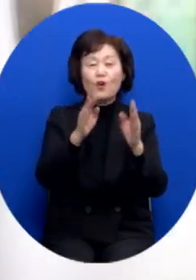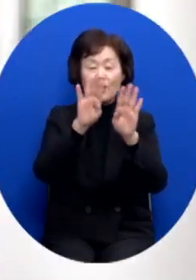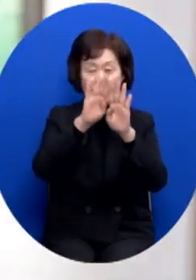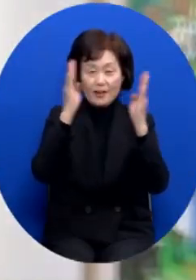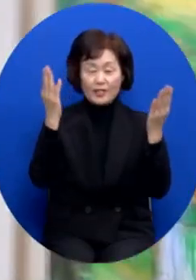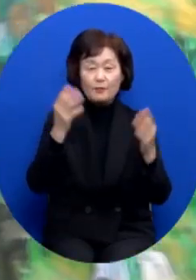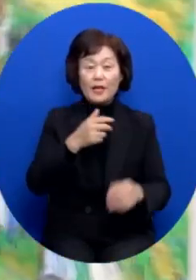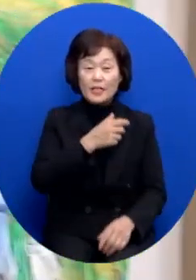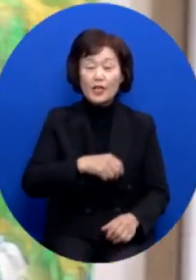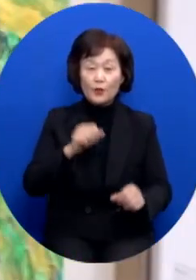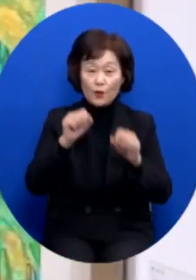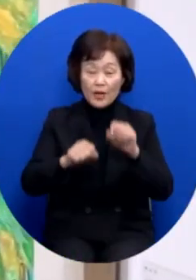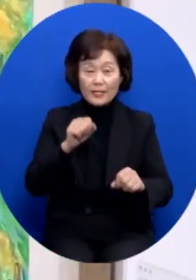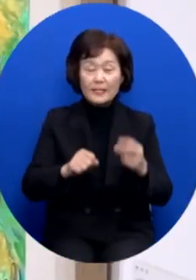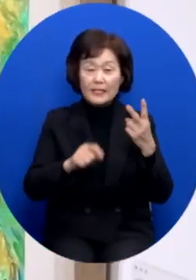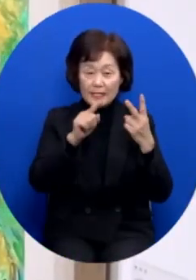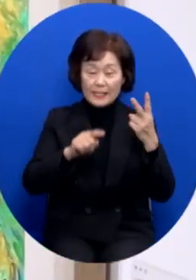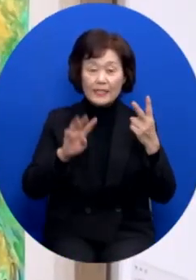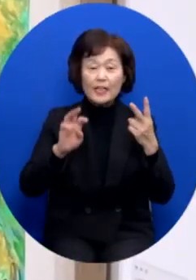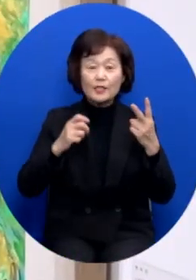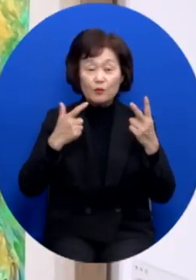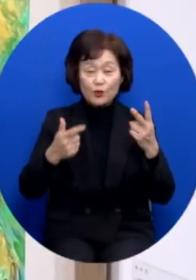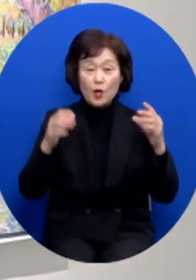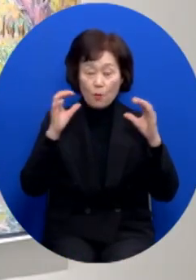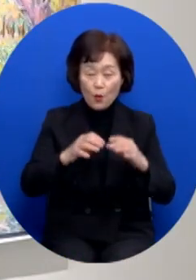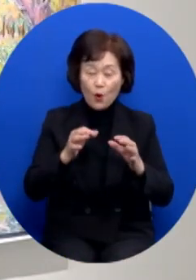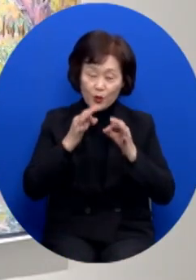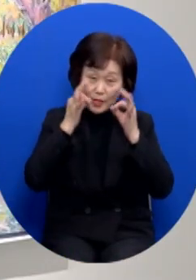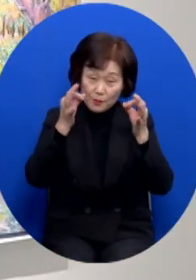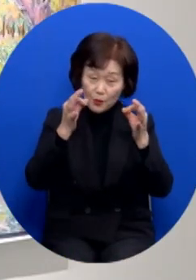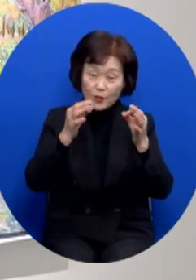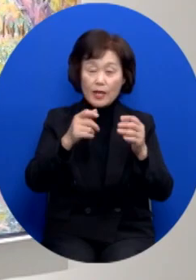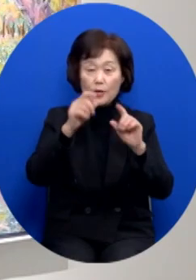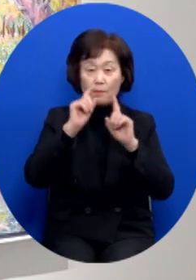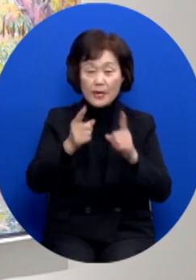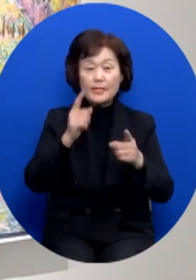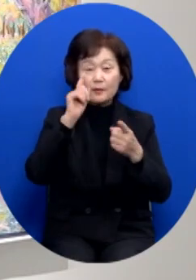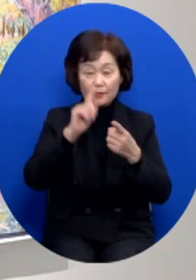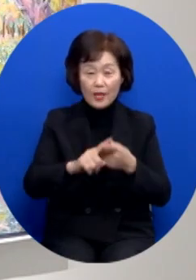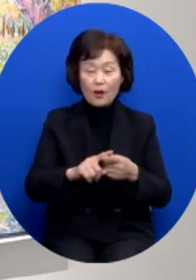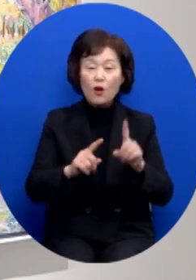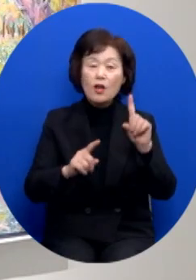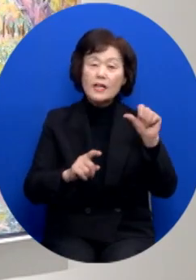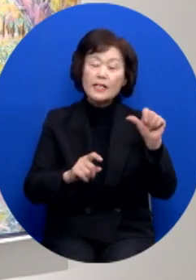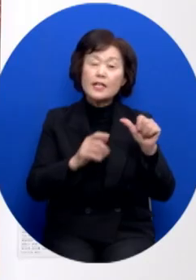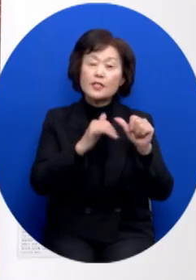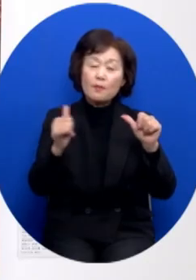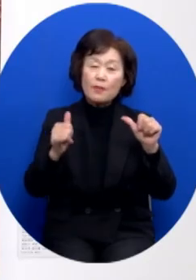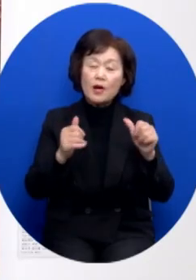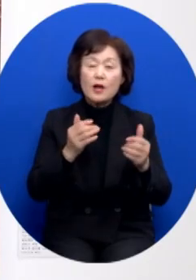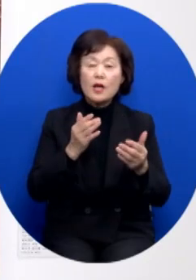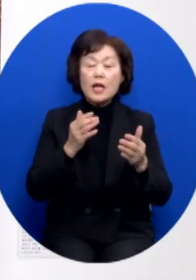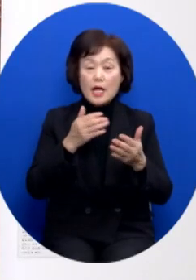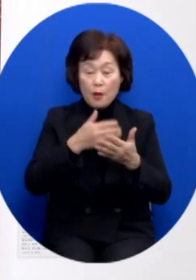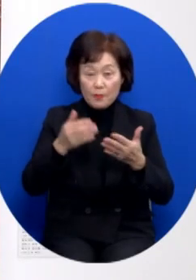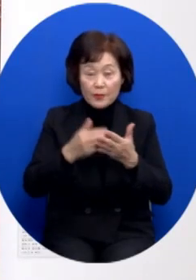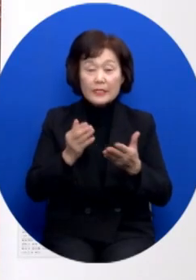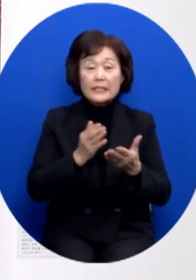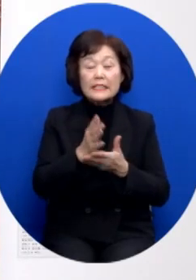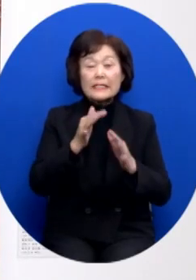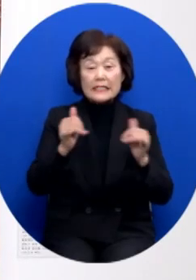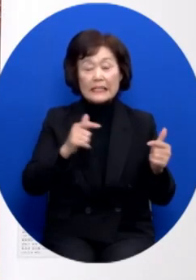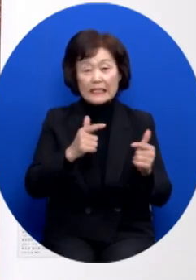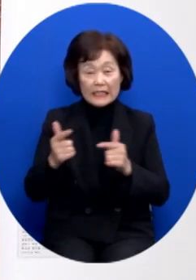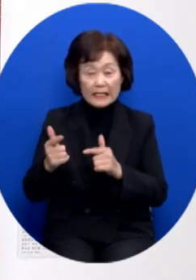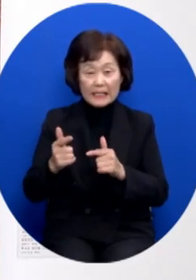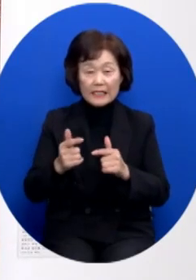사도행전 2장 46절 모이기를 힘쓰고라는 주제의 전시는 15명의 세문안교회 미술인들이 참여해 오는